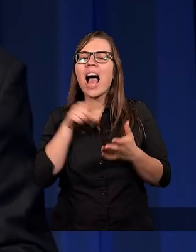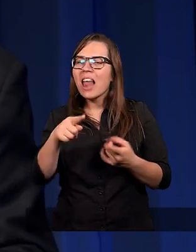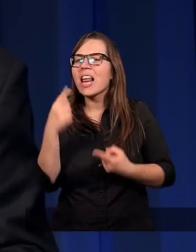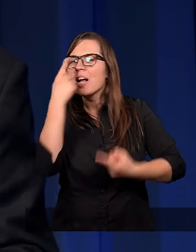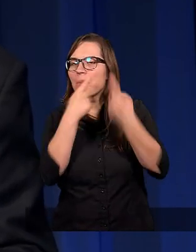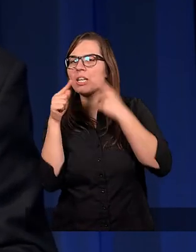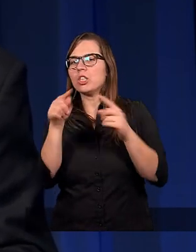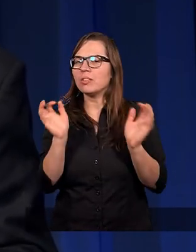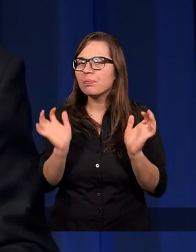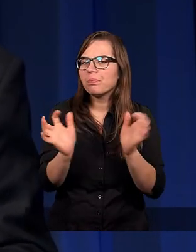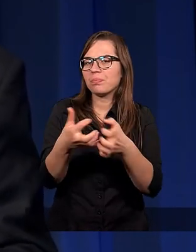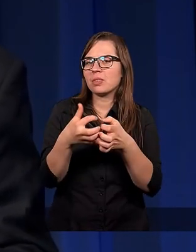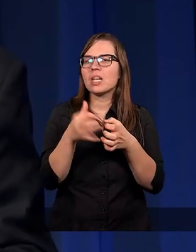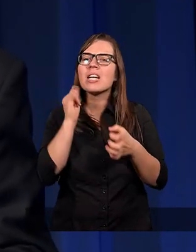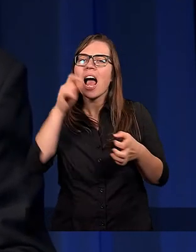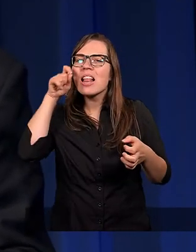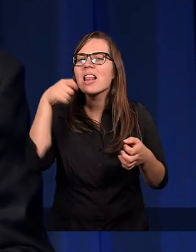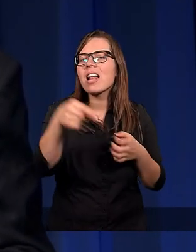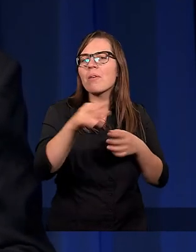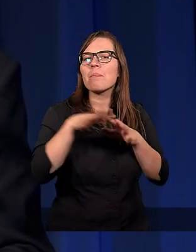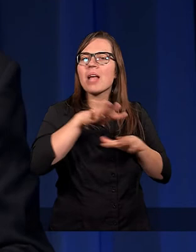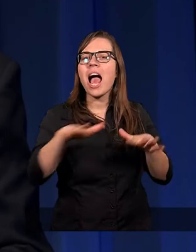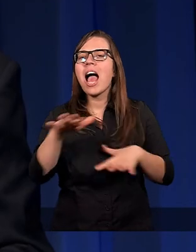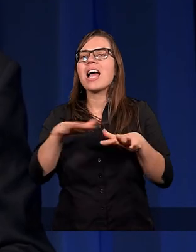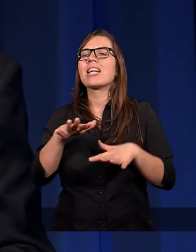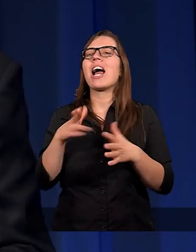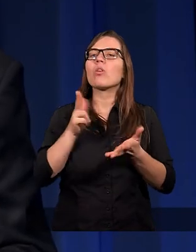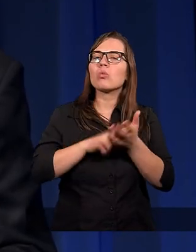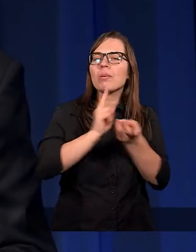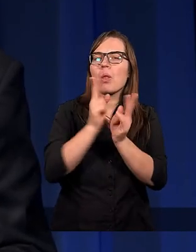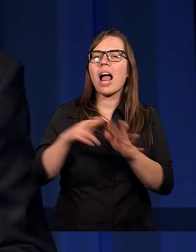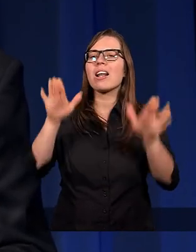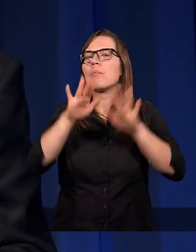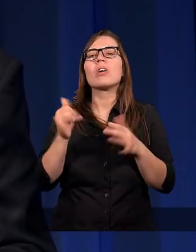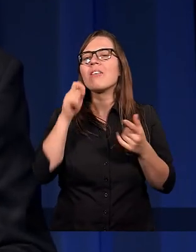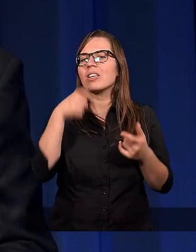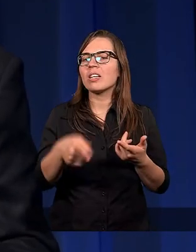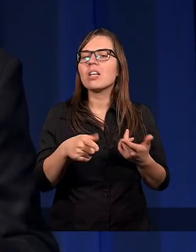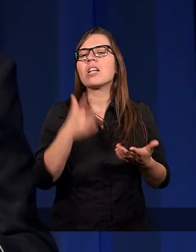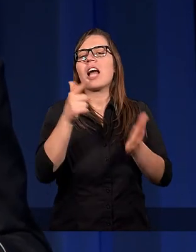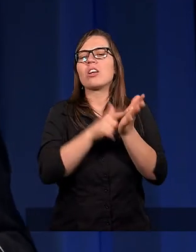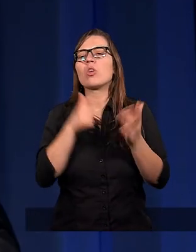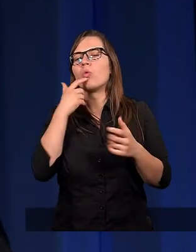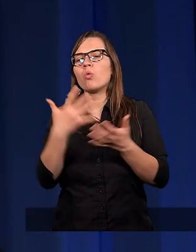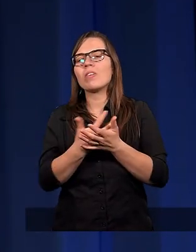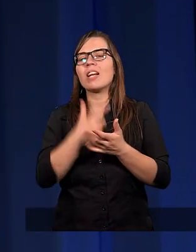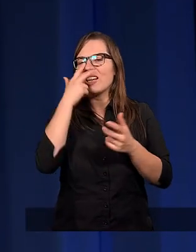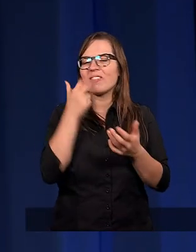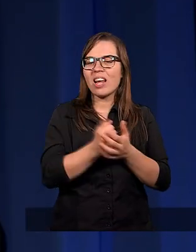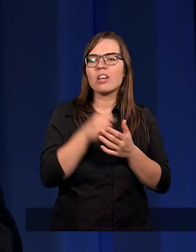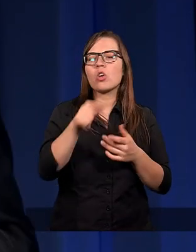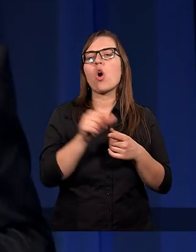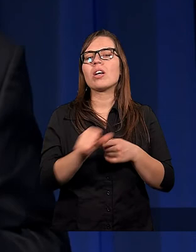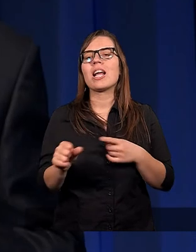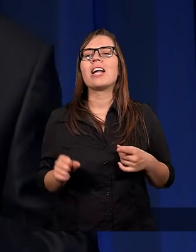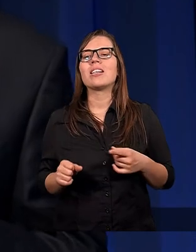myśli. Jak nazywamy takie miejsca, gdzie się spotykamy na nabożeństwach? No najczęściej używamy stwierdzenia, że